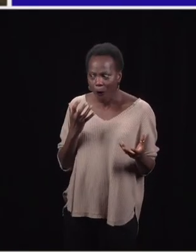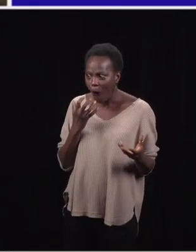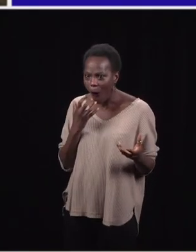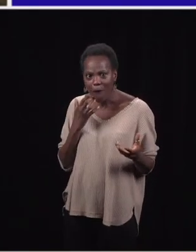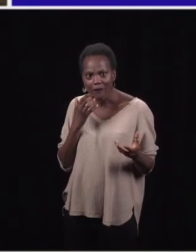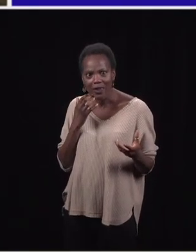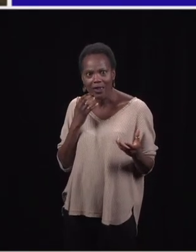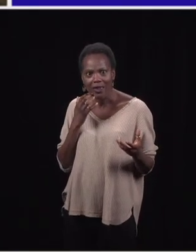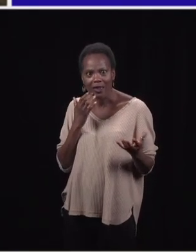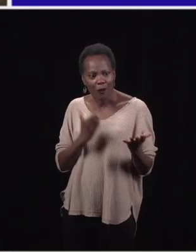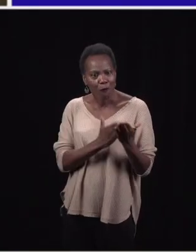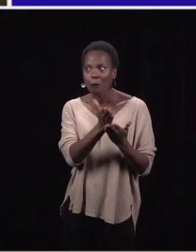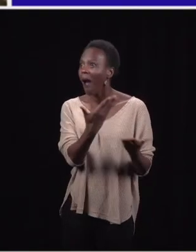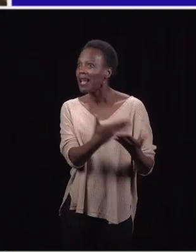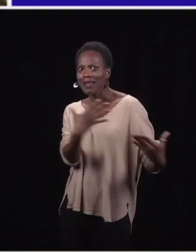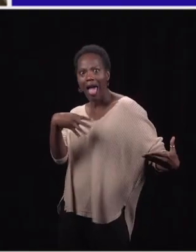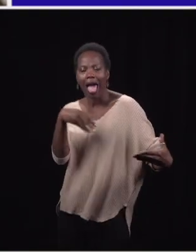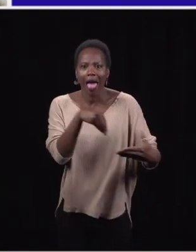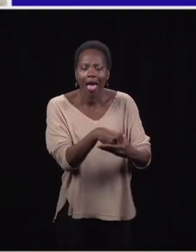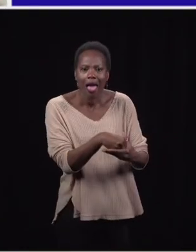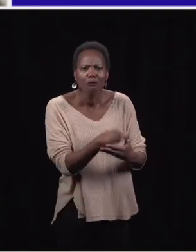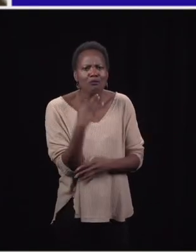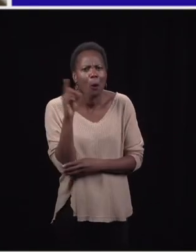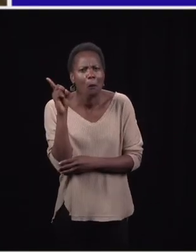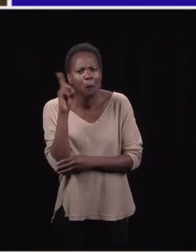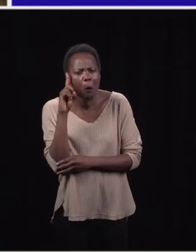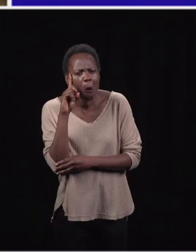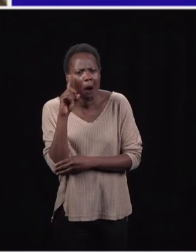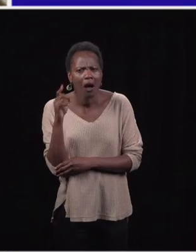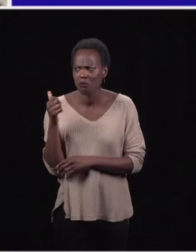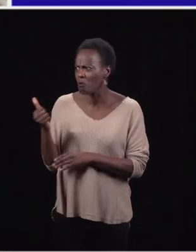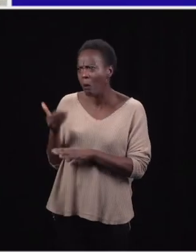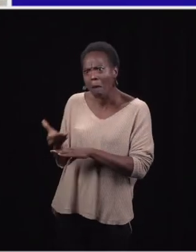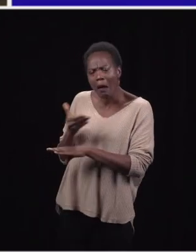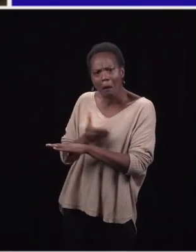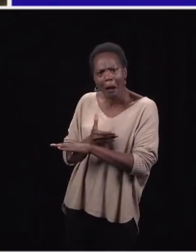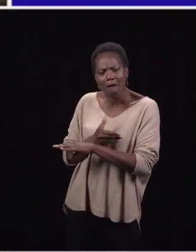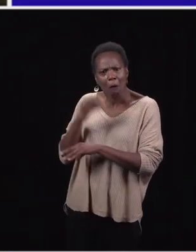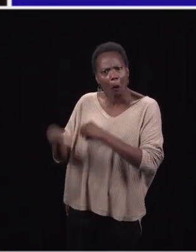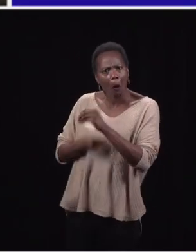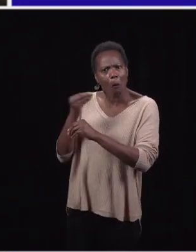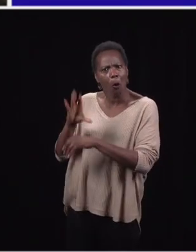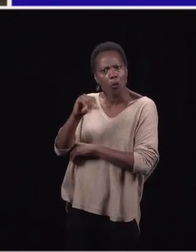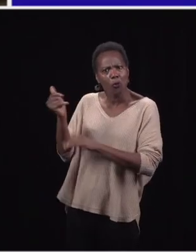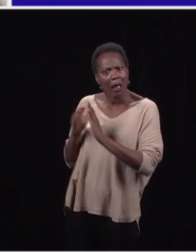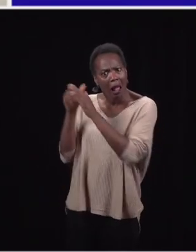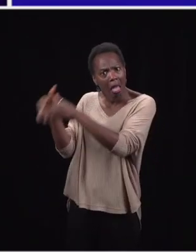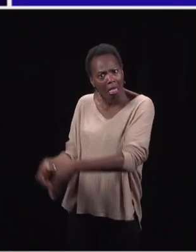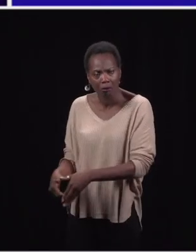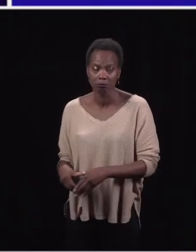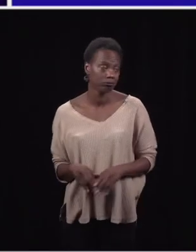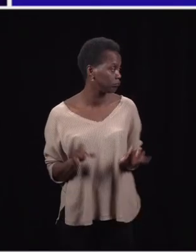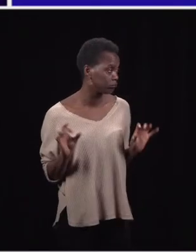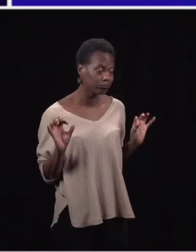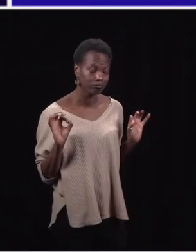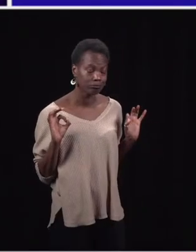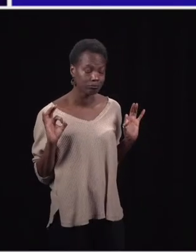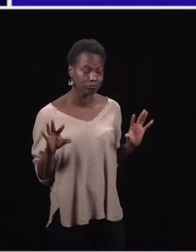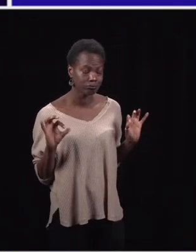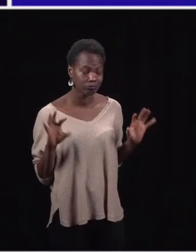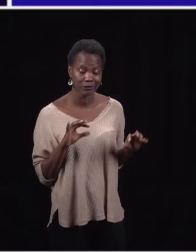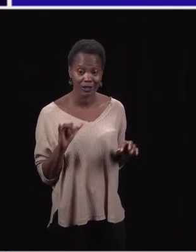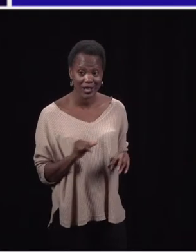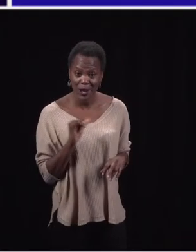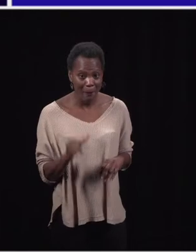dans cette voie est-ce que vous vous étiez dans dans le numérique je ne crois pas pas du tout j'étais pas du tout dans le milieu du numérique